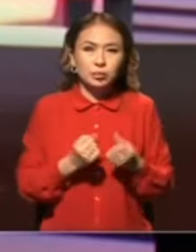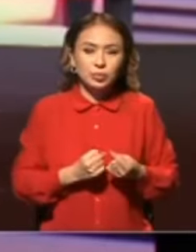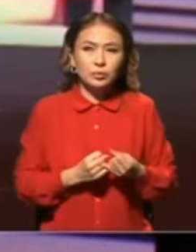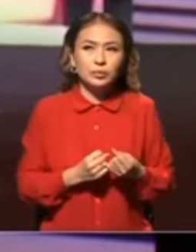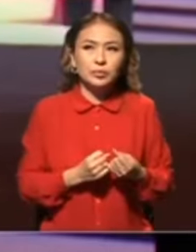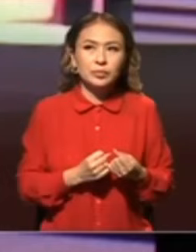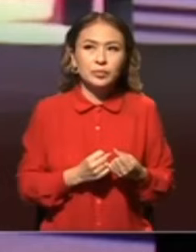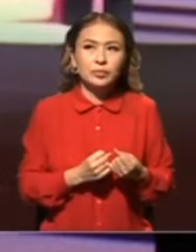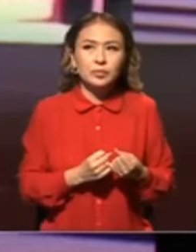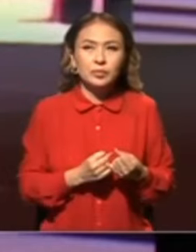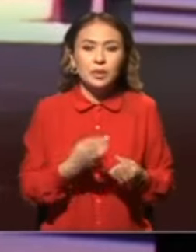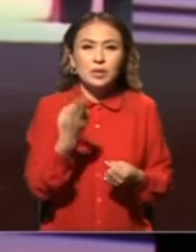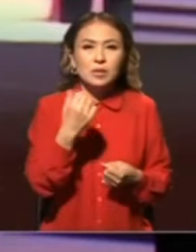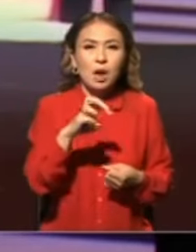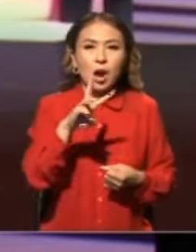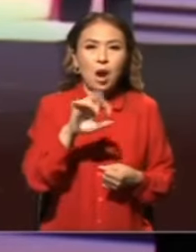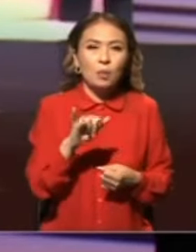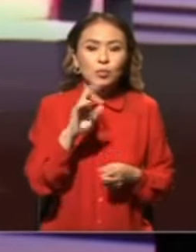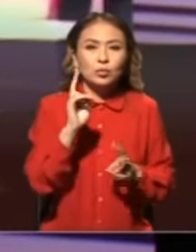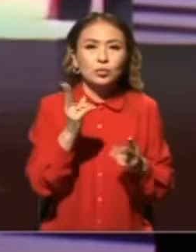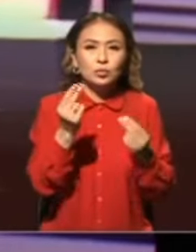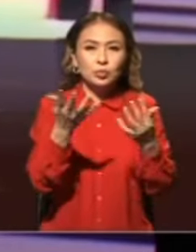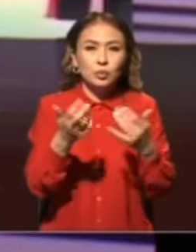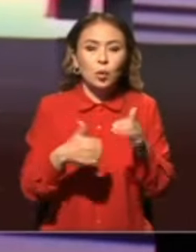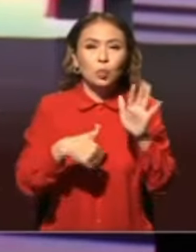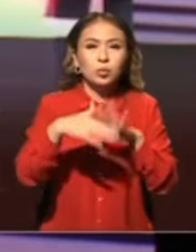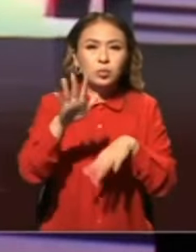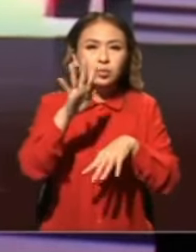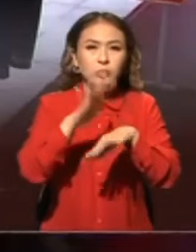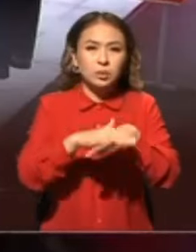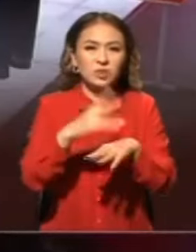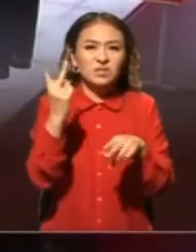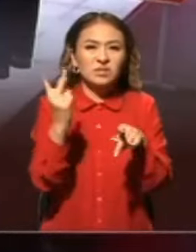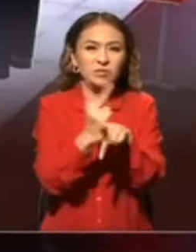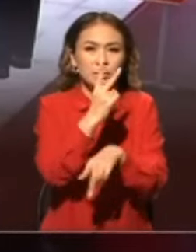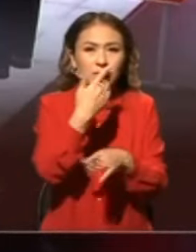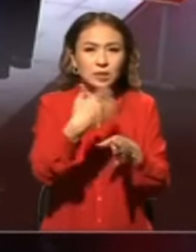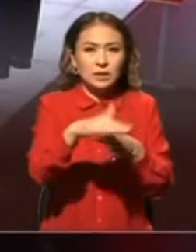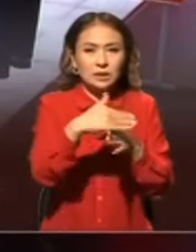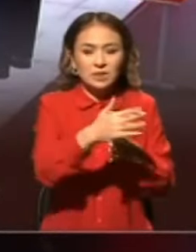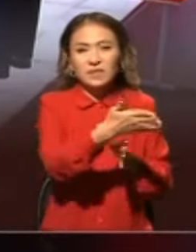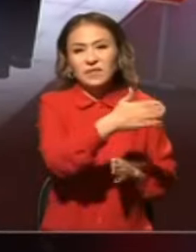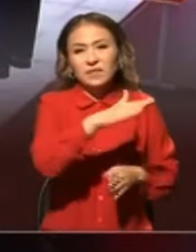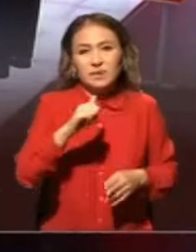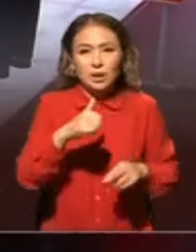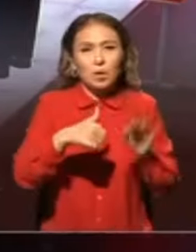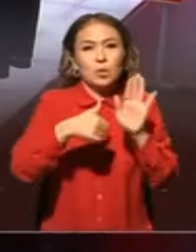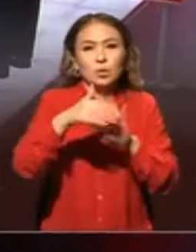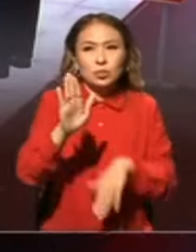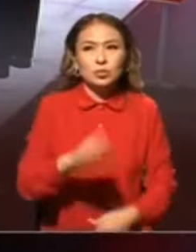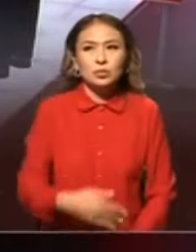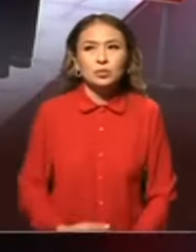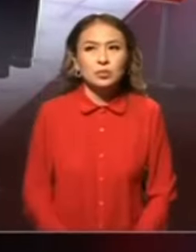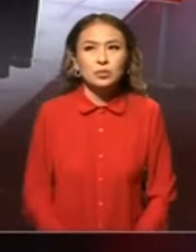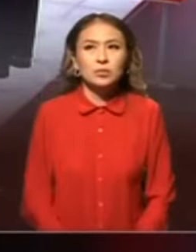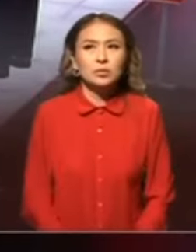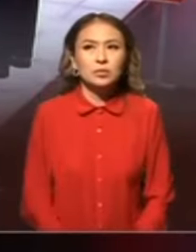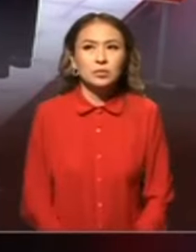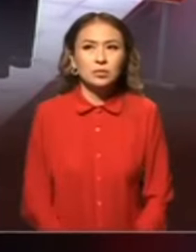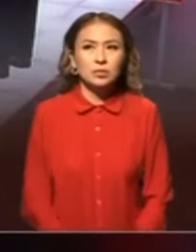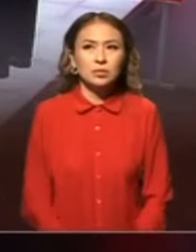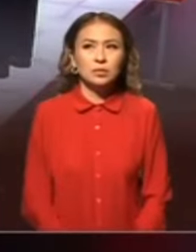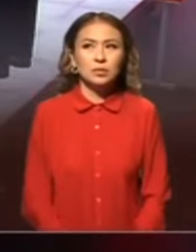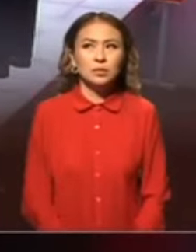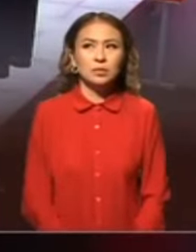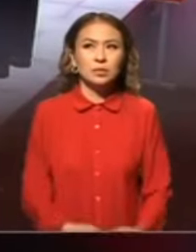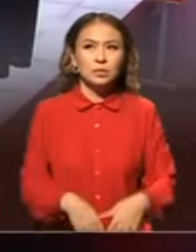жалпы... Дамудан кепілдік алған шы, одан да банктен барып екі рет несие алған жақсы. Ол жастан бүйтіп сұрау керек сияқты. Шаруашылықпен айналысып көрдің